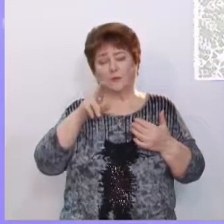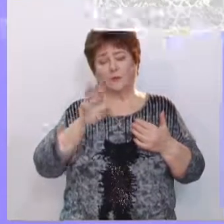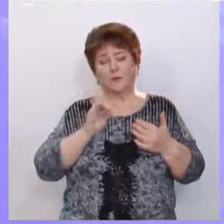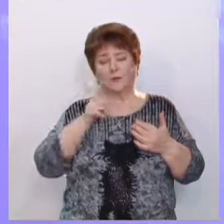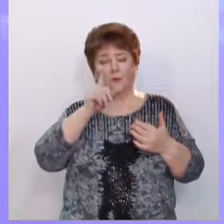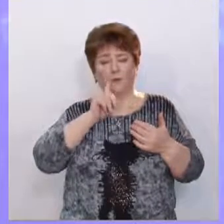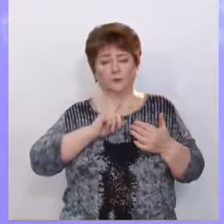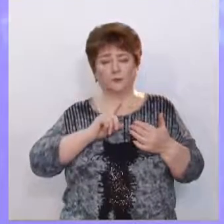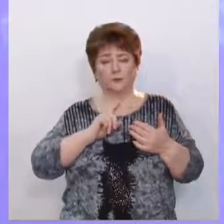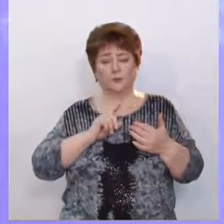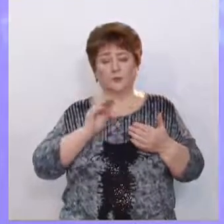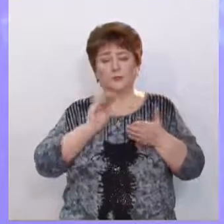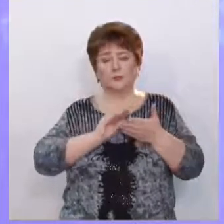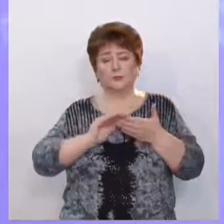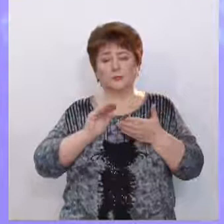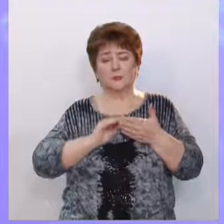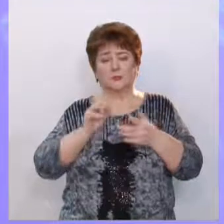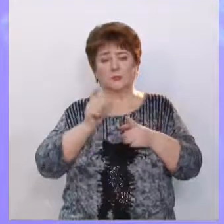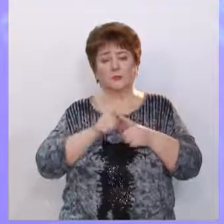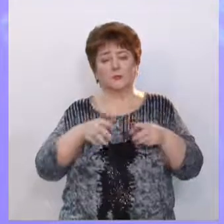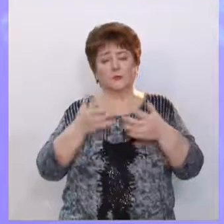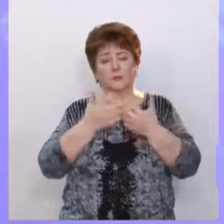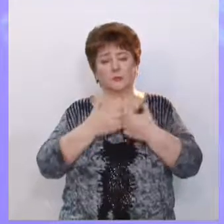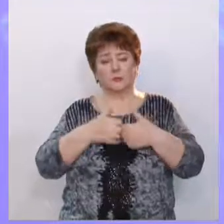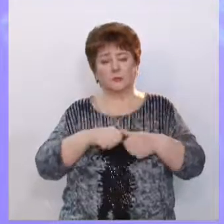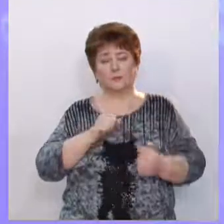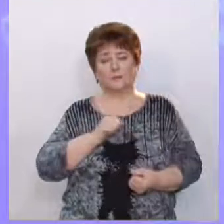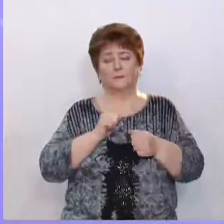вкусу. Запишите словосочетание.